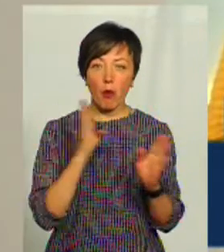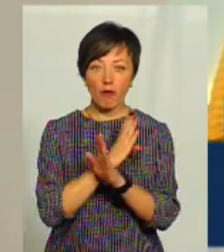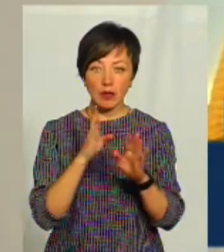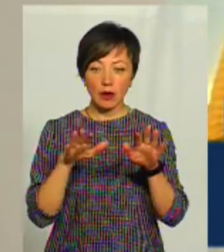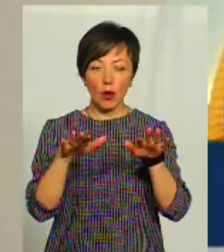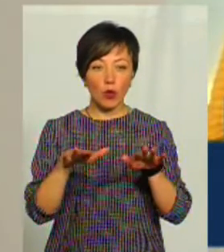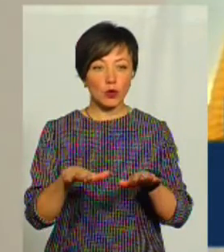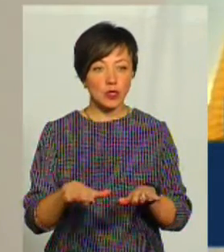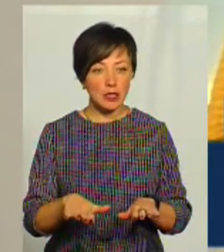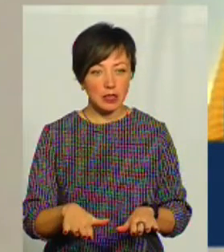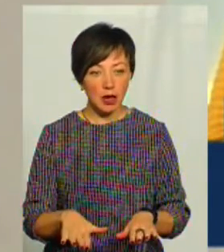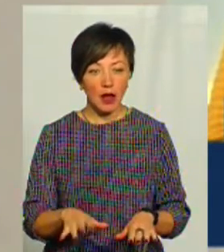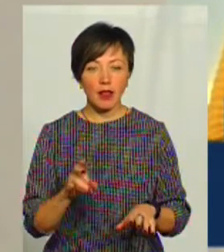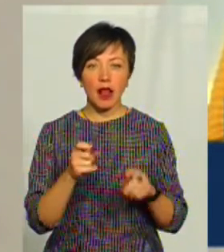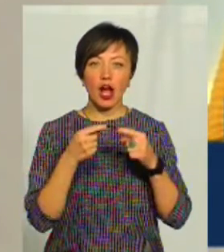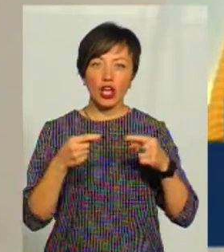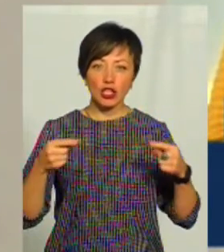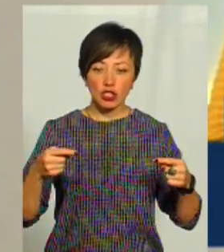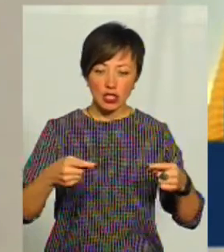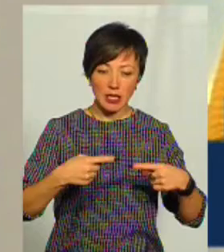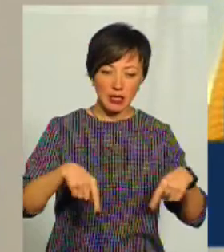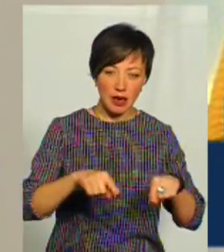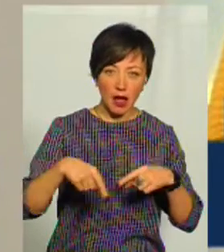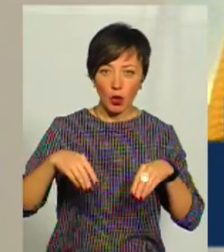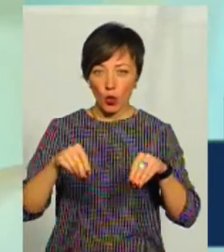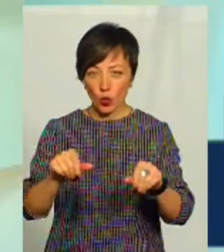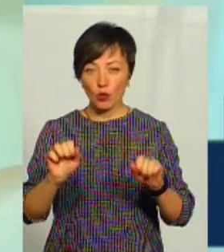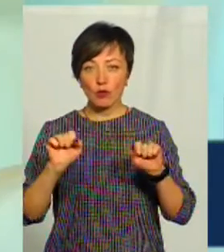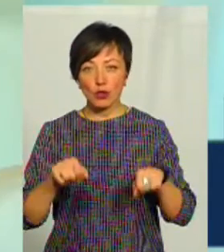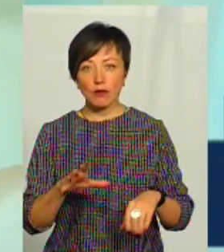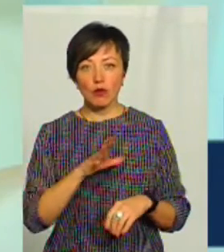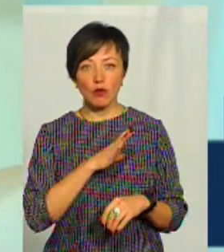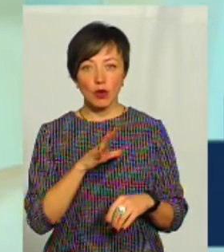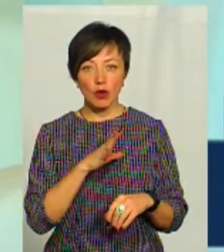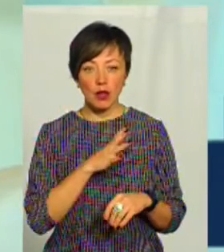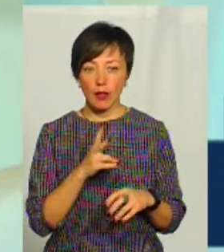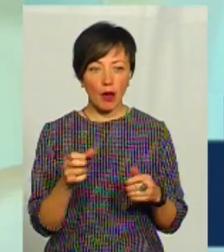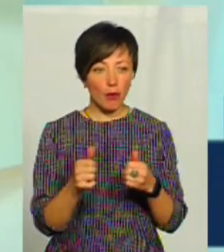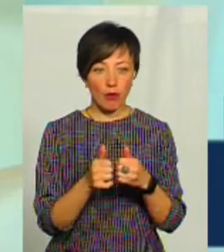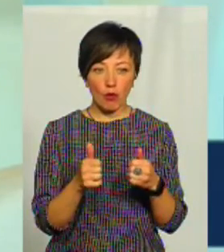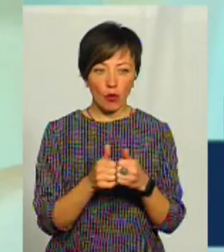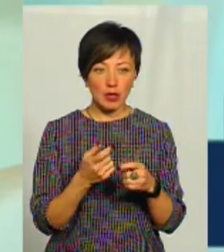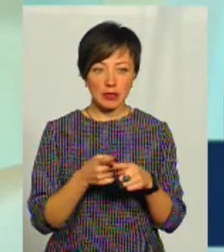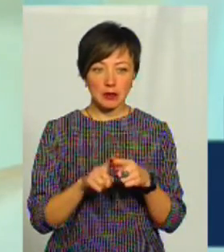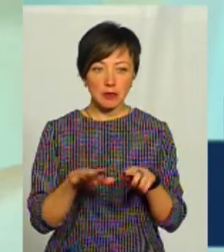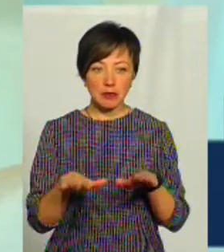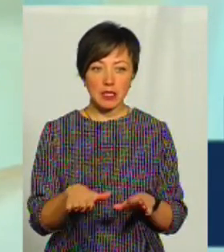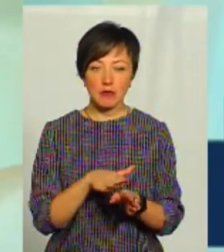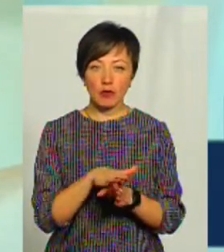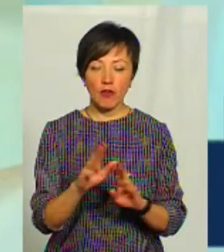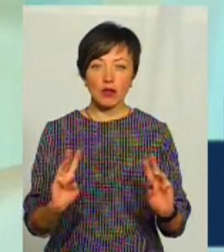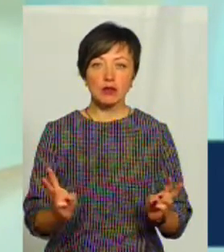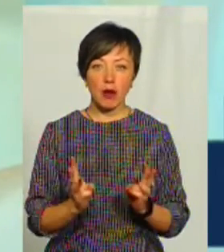повітря, осідають на інших ділянках ґрунту, які, можливо, були не поряд із тим місцем, де